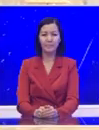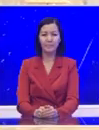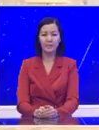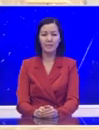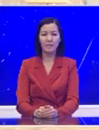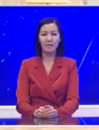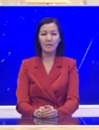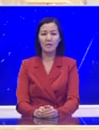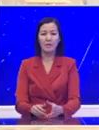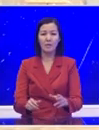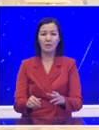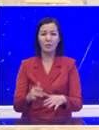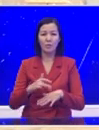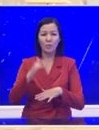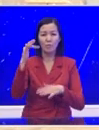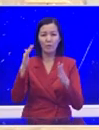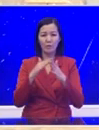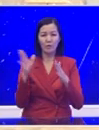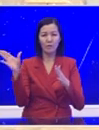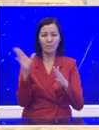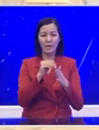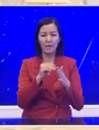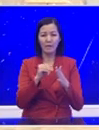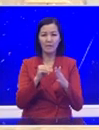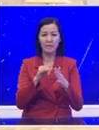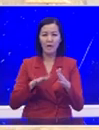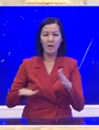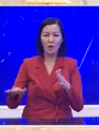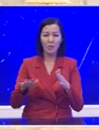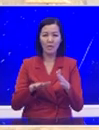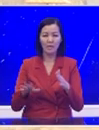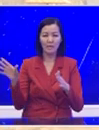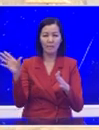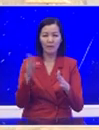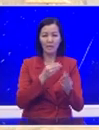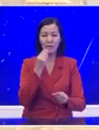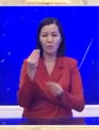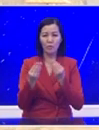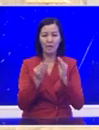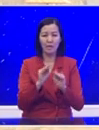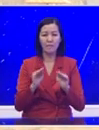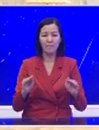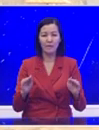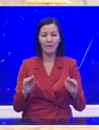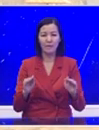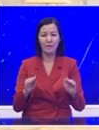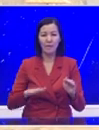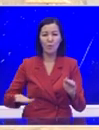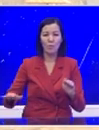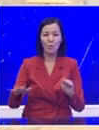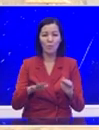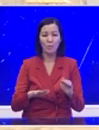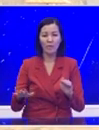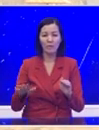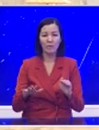Әрине жалғасын табады, көп қабатты үйлердің барлығын, оның аулаларын, жаңағы балалар ойнайтын ойын